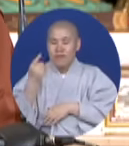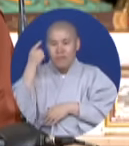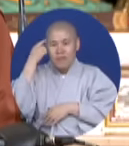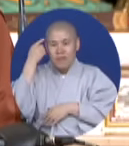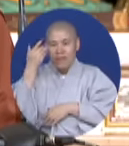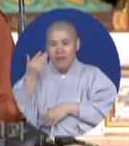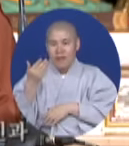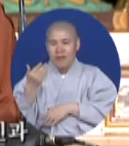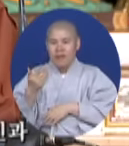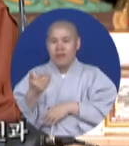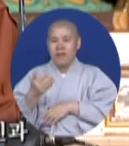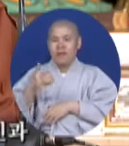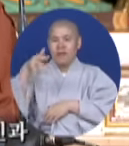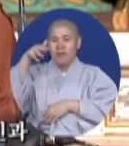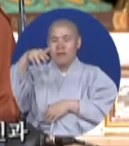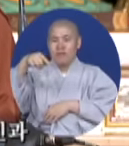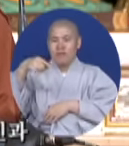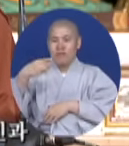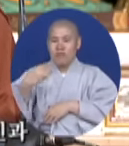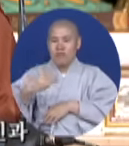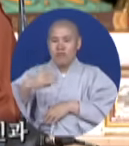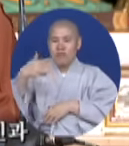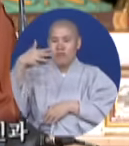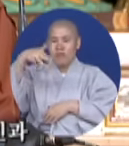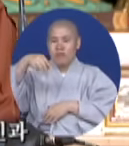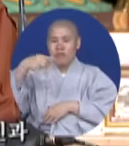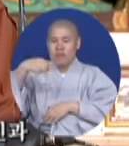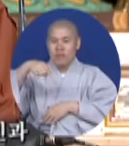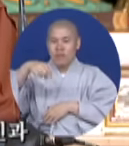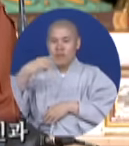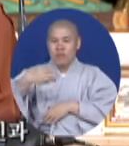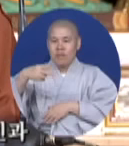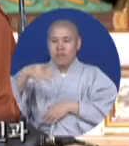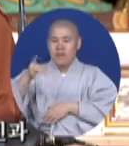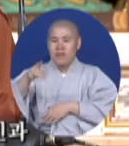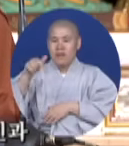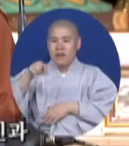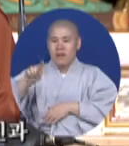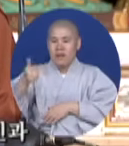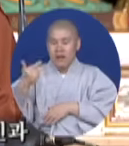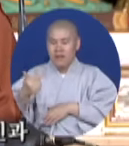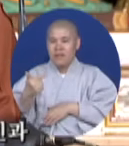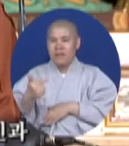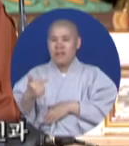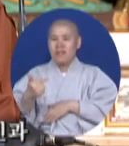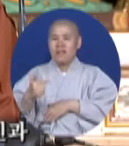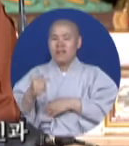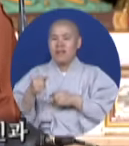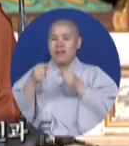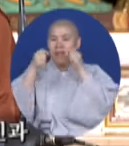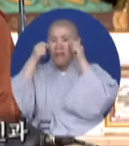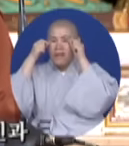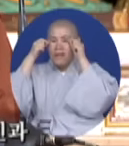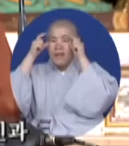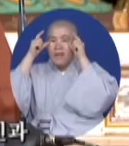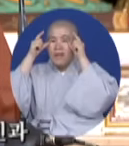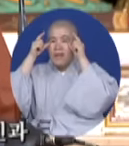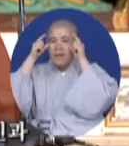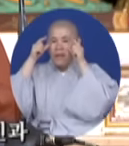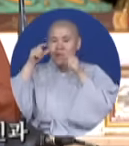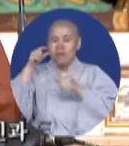출출세간 출세간 해탈인데 그 해탈에서도